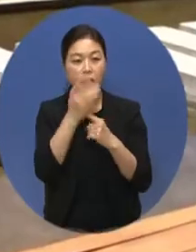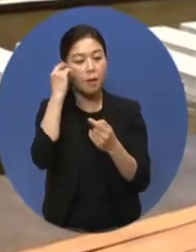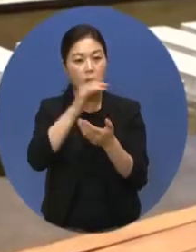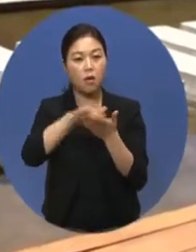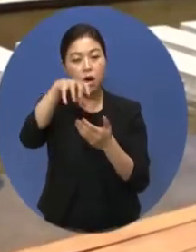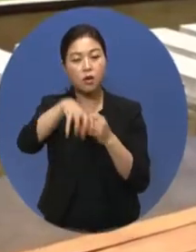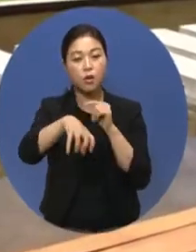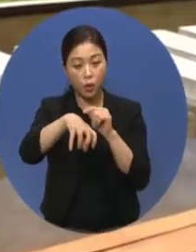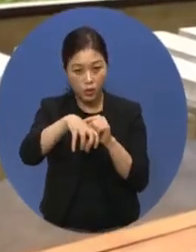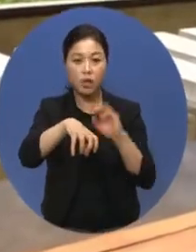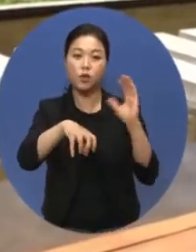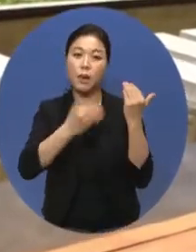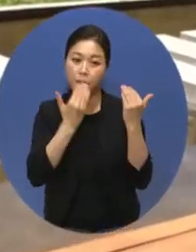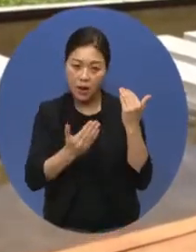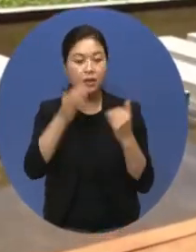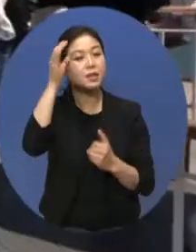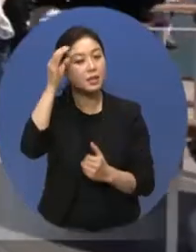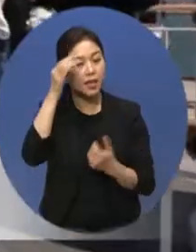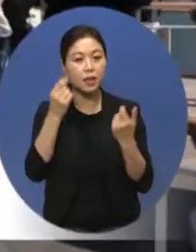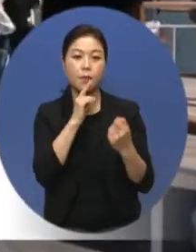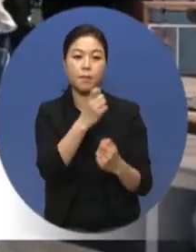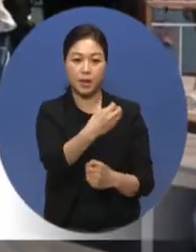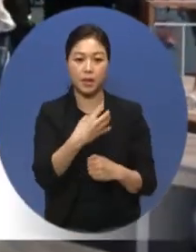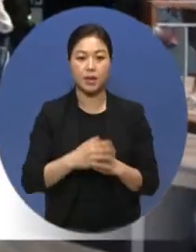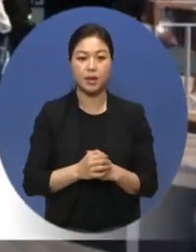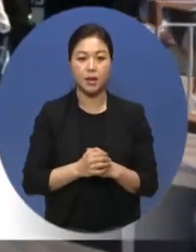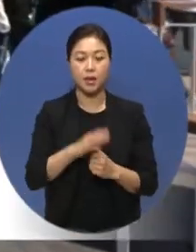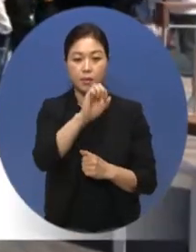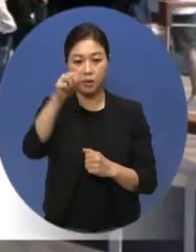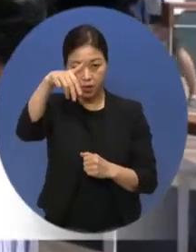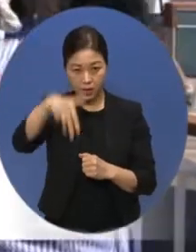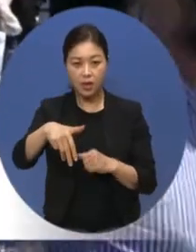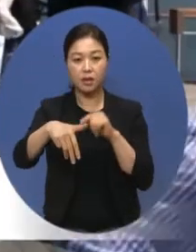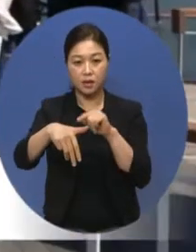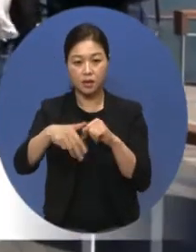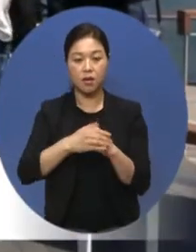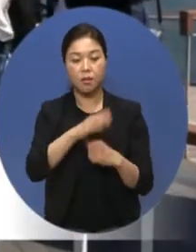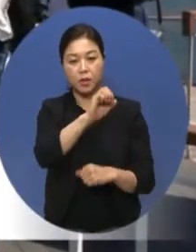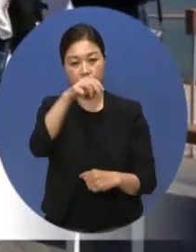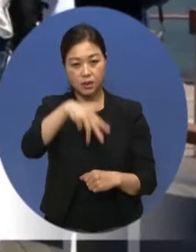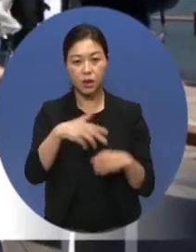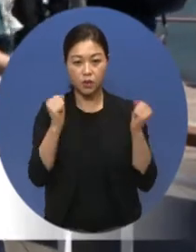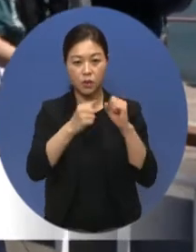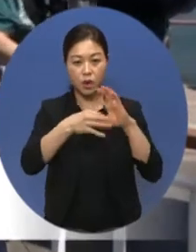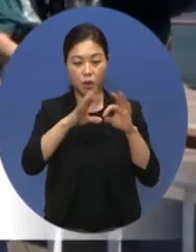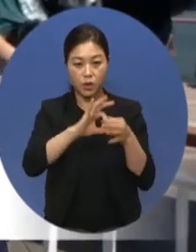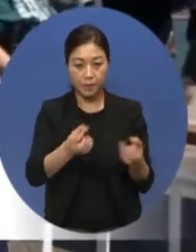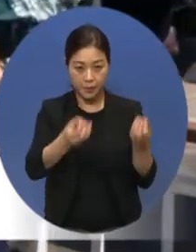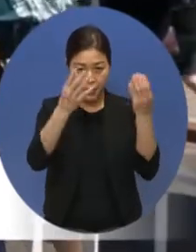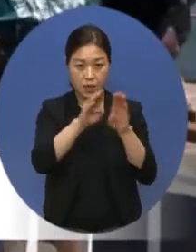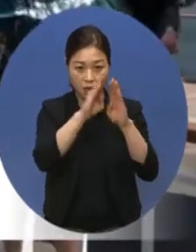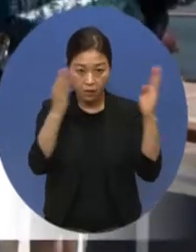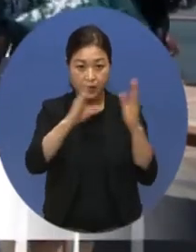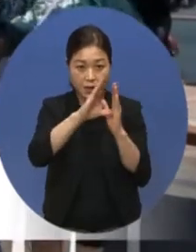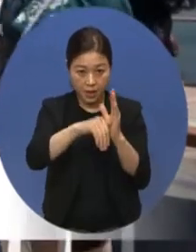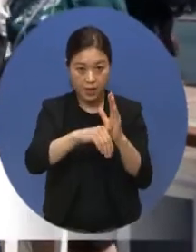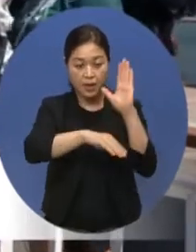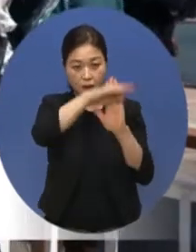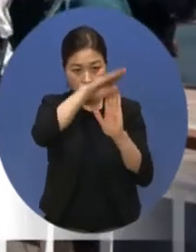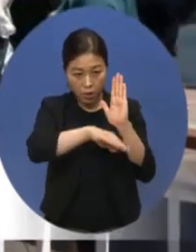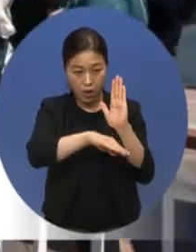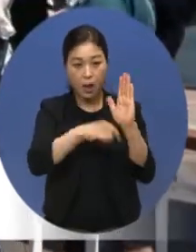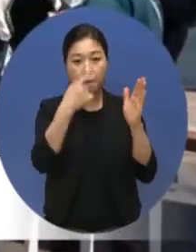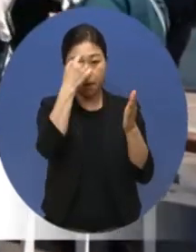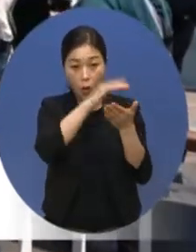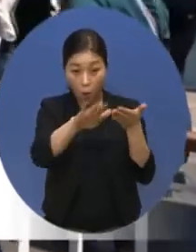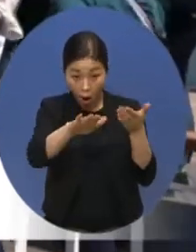되리라 기대한다고 말했습니다. 평창에서 평창 동계올림픽이 열리면서 남북 간의